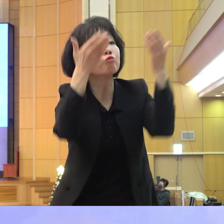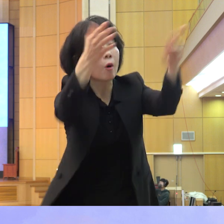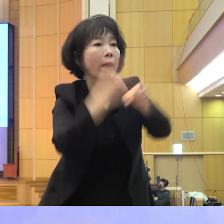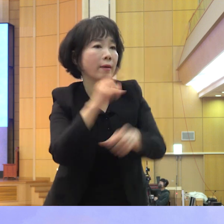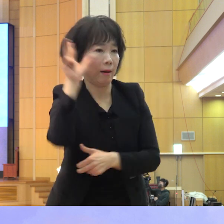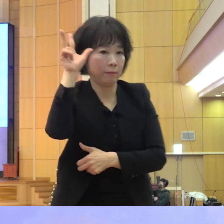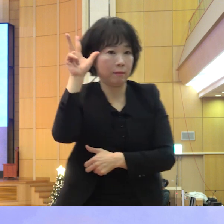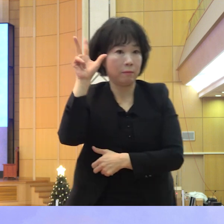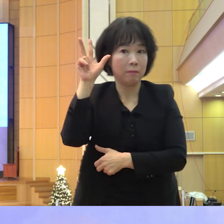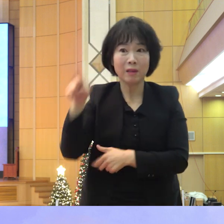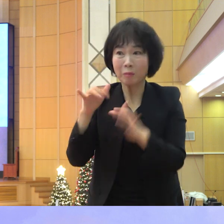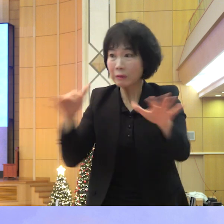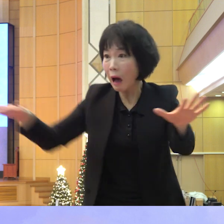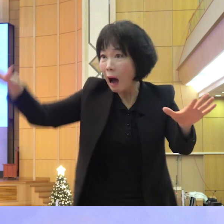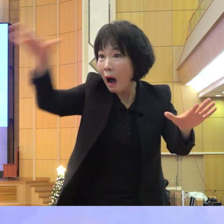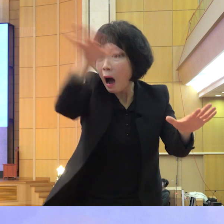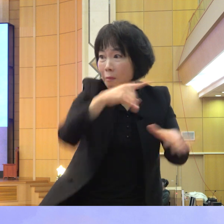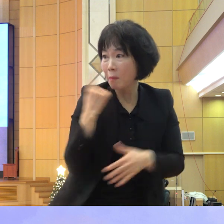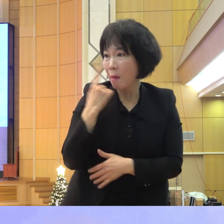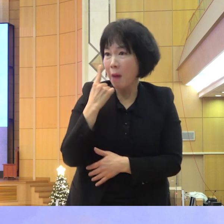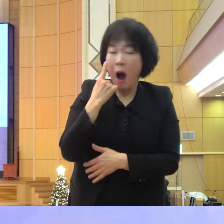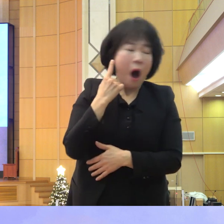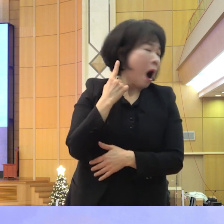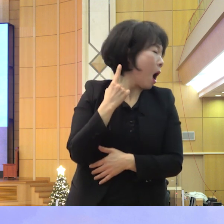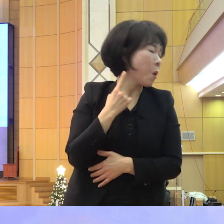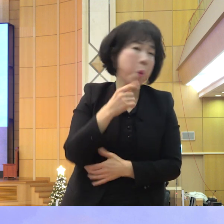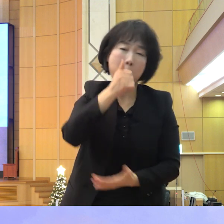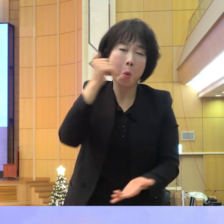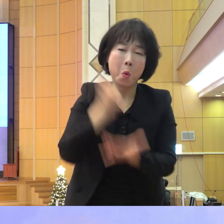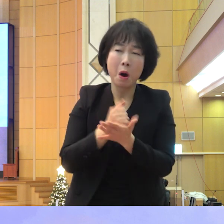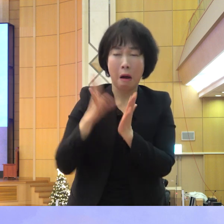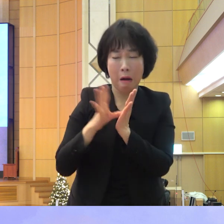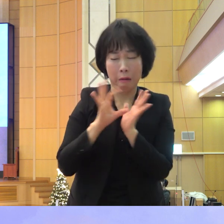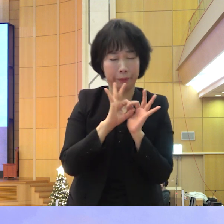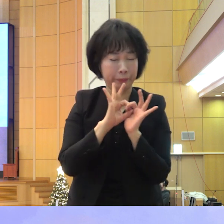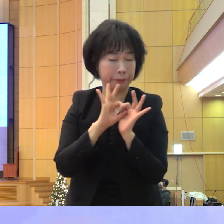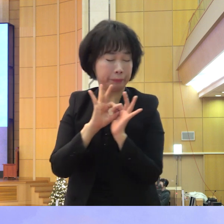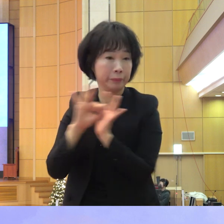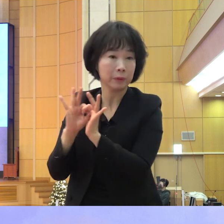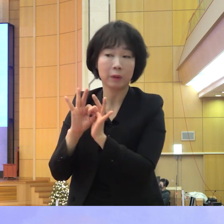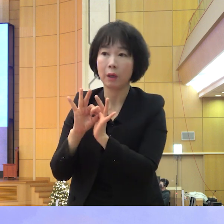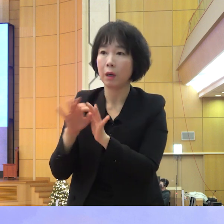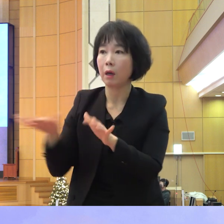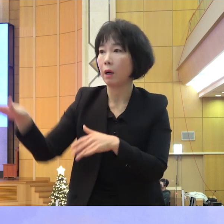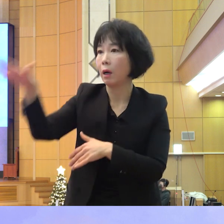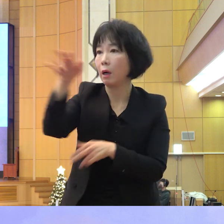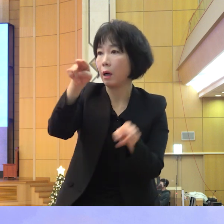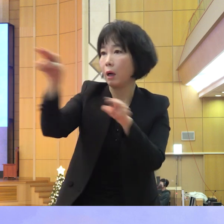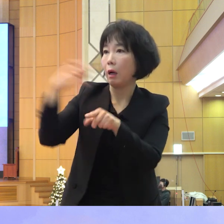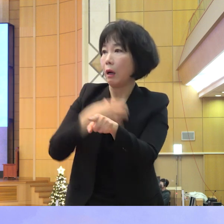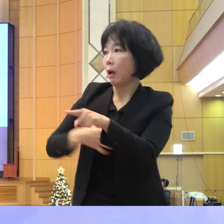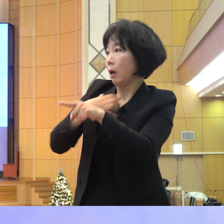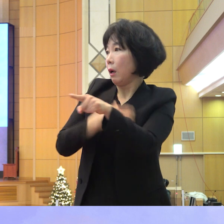사람의 마음이 악하고, 그래서 하나님이 한탄하시고 근심하시고 걱정하시고